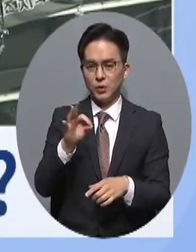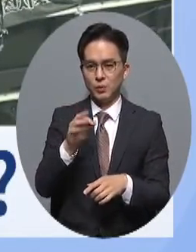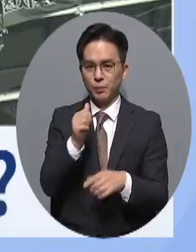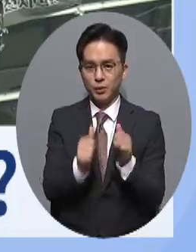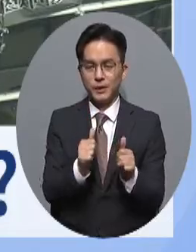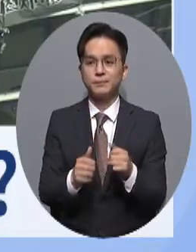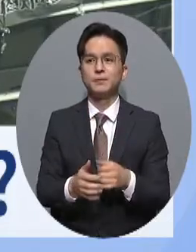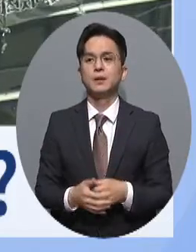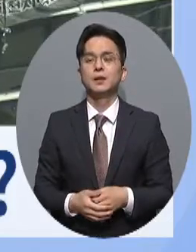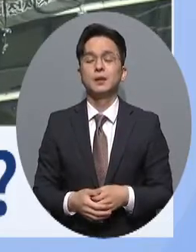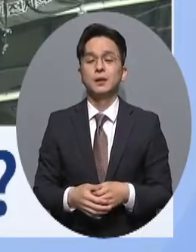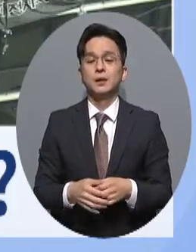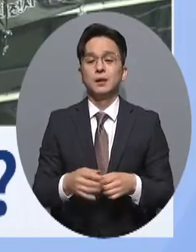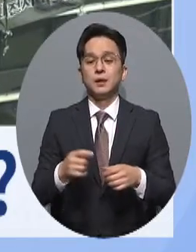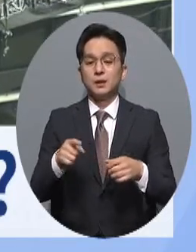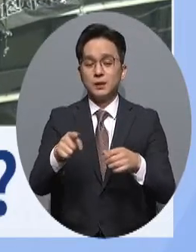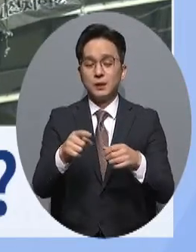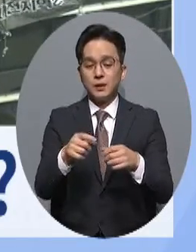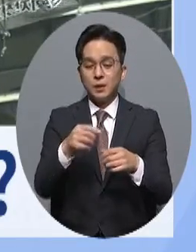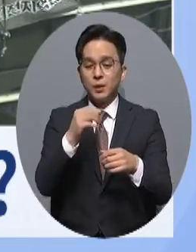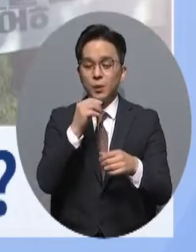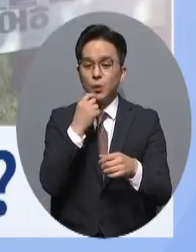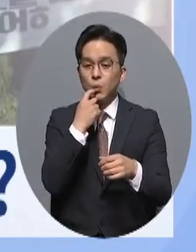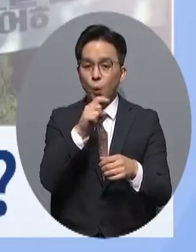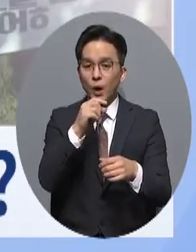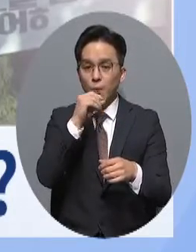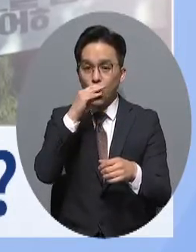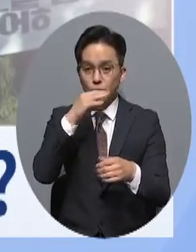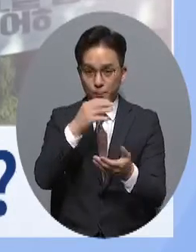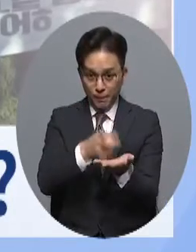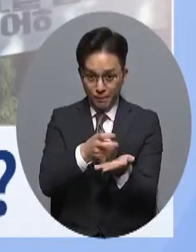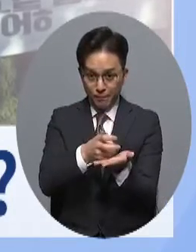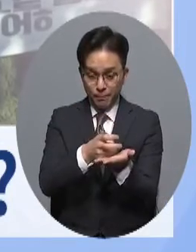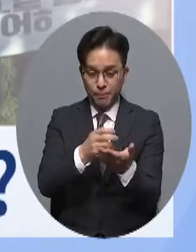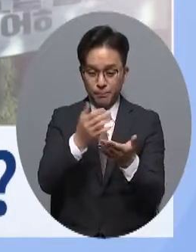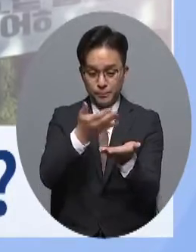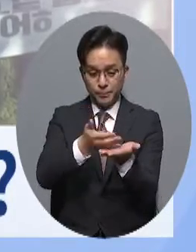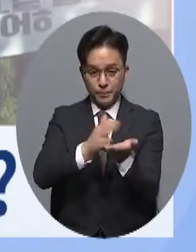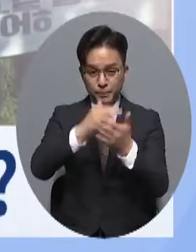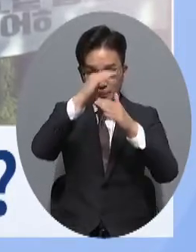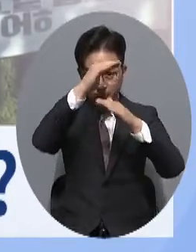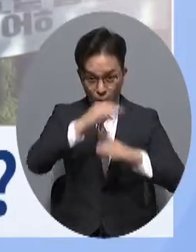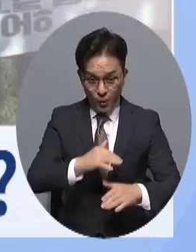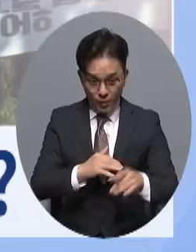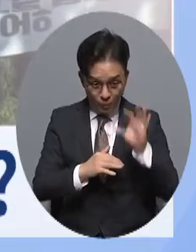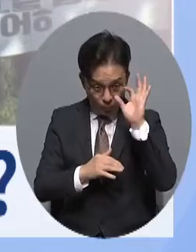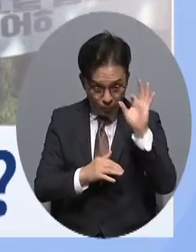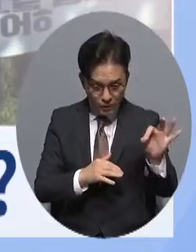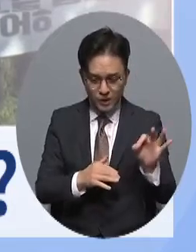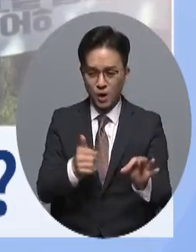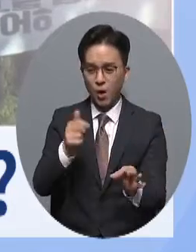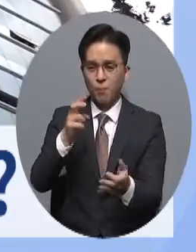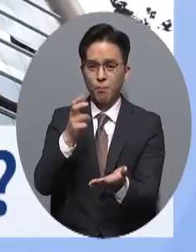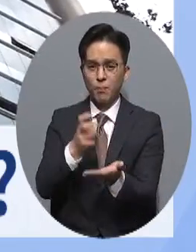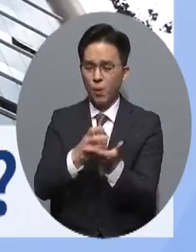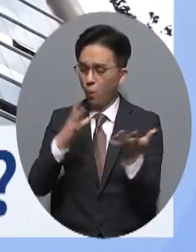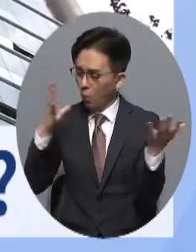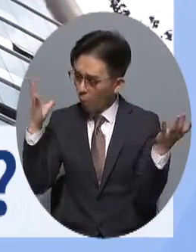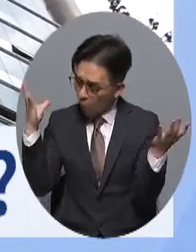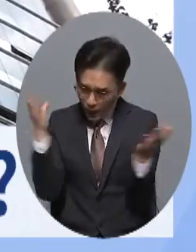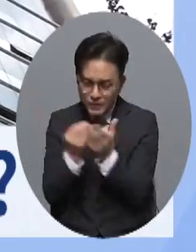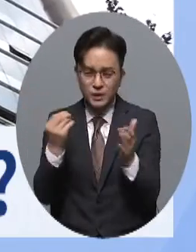완전히 그 바꾸는 법입니다 무슨 말씀이냐면 노동조합법의 이번에 문제가 되는 것이 2조 사용자와